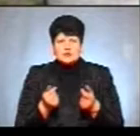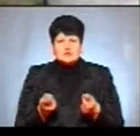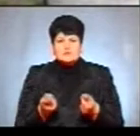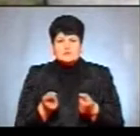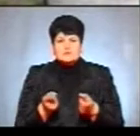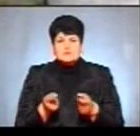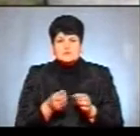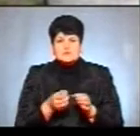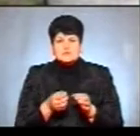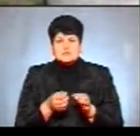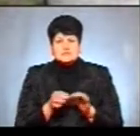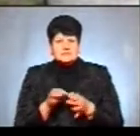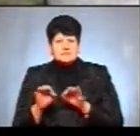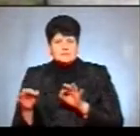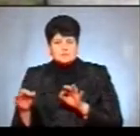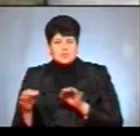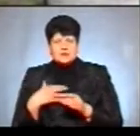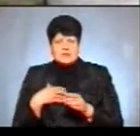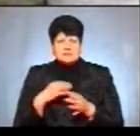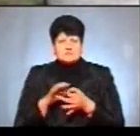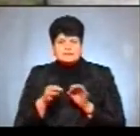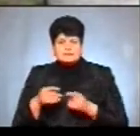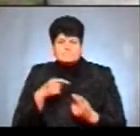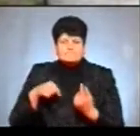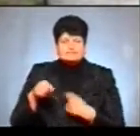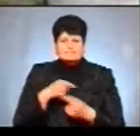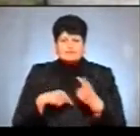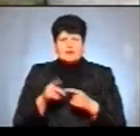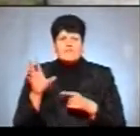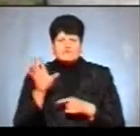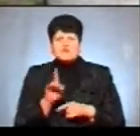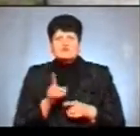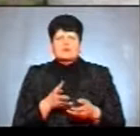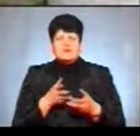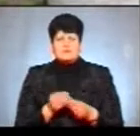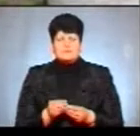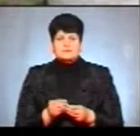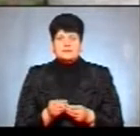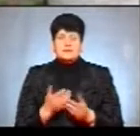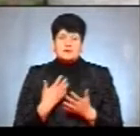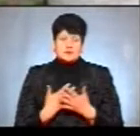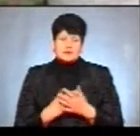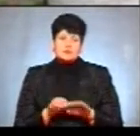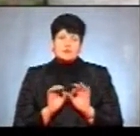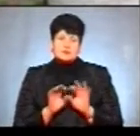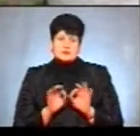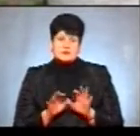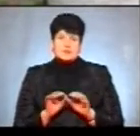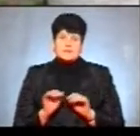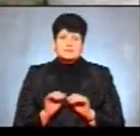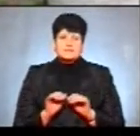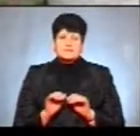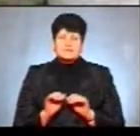не спровокувати. У нас такий є замкнутий цикл, тобто все на щось впливає. Ну, в першу чергу, якщо пояснити на